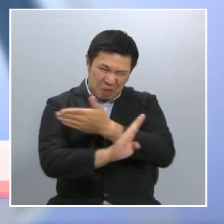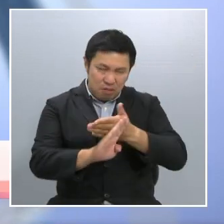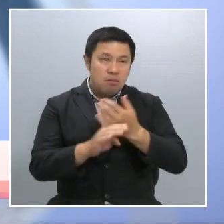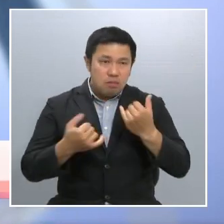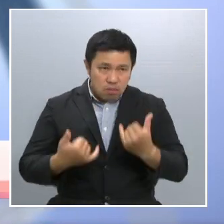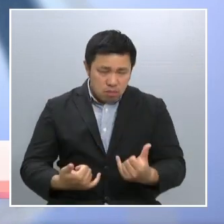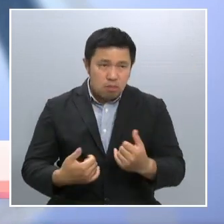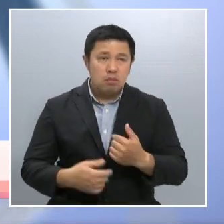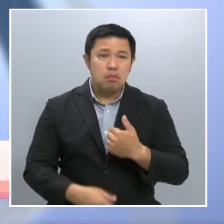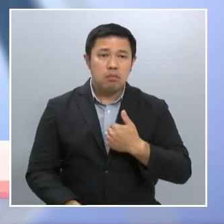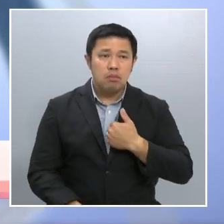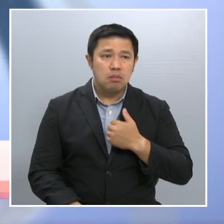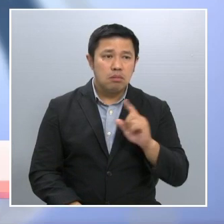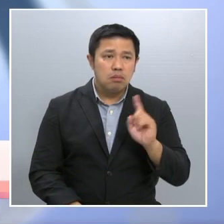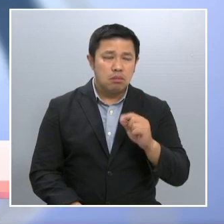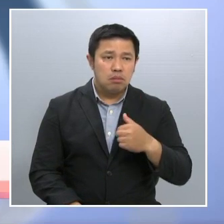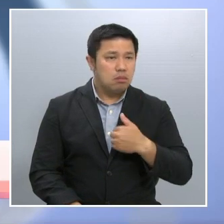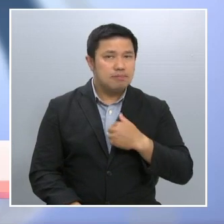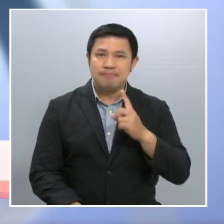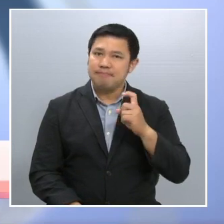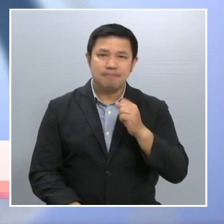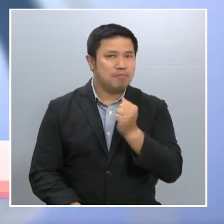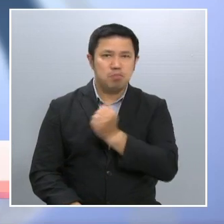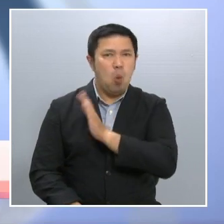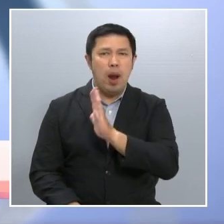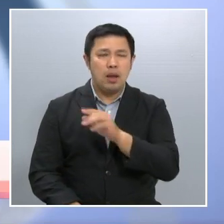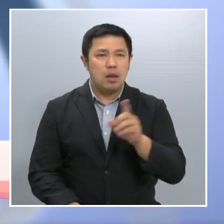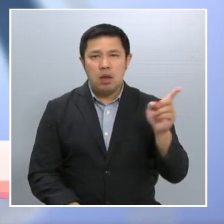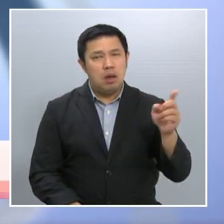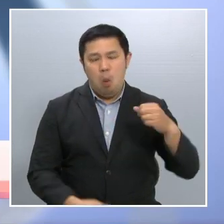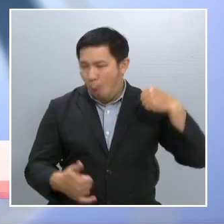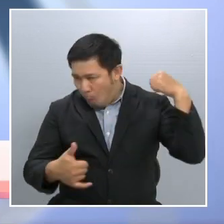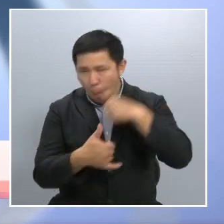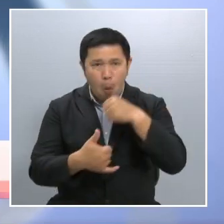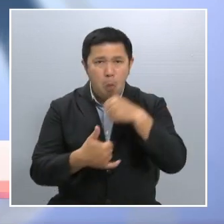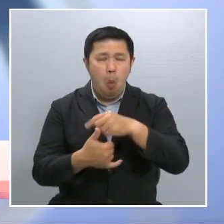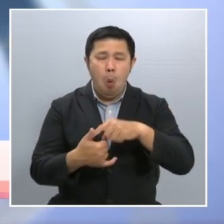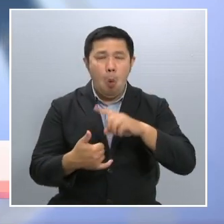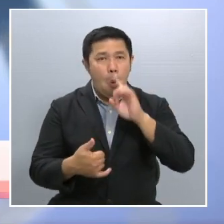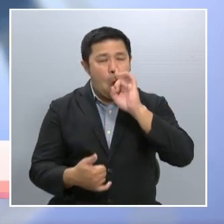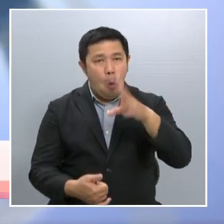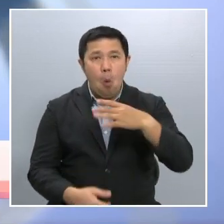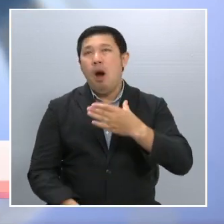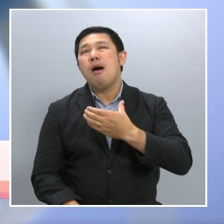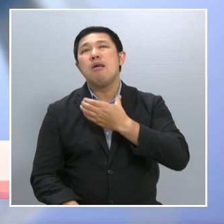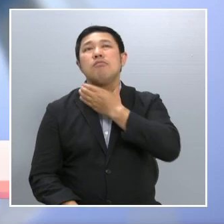พอมาครั้งนี้คือหนูไม่ไหวคือเขาทำกับหนูแรงเกินไปคือเขา